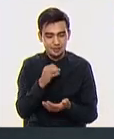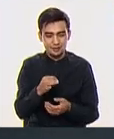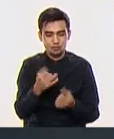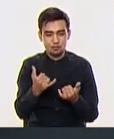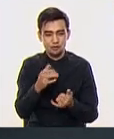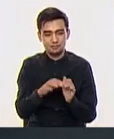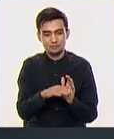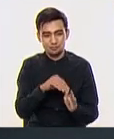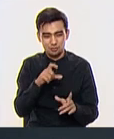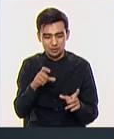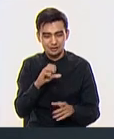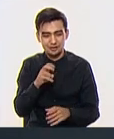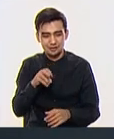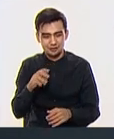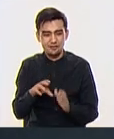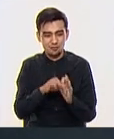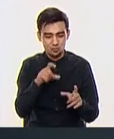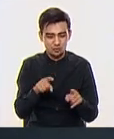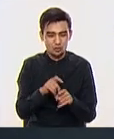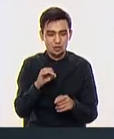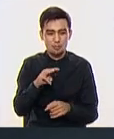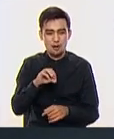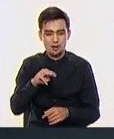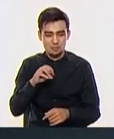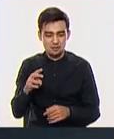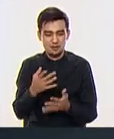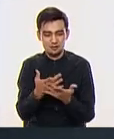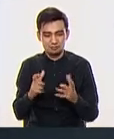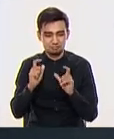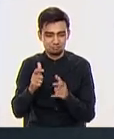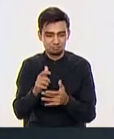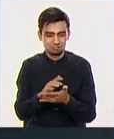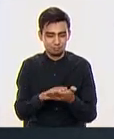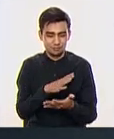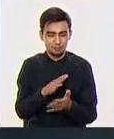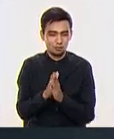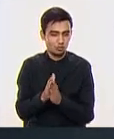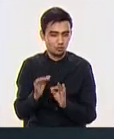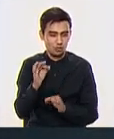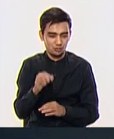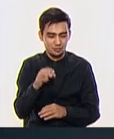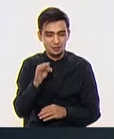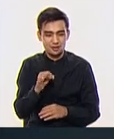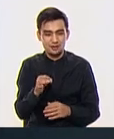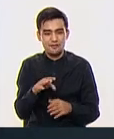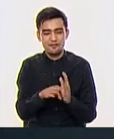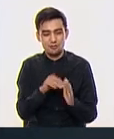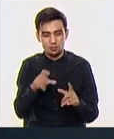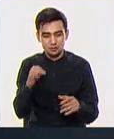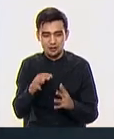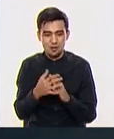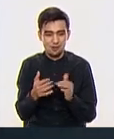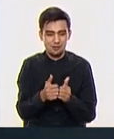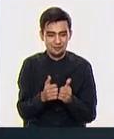айтып, мәминнің атына сауал хат жолдап, тіпті бірнеше ұсыныс айтты. Депутаттар ауыл маңындағы жерлердің әбден